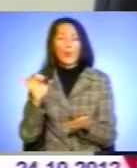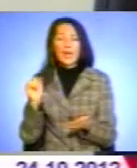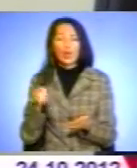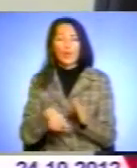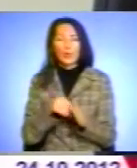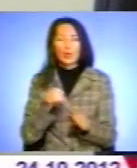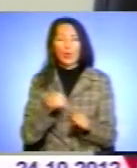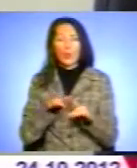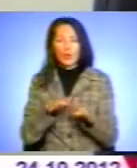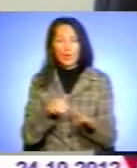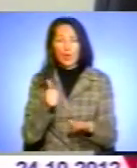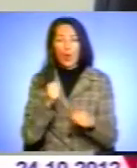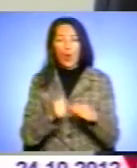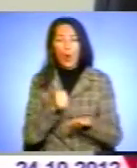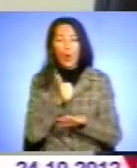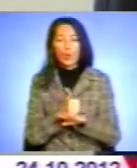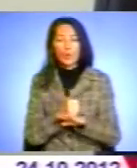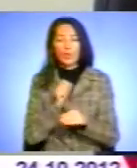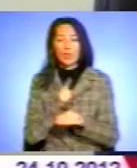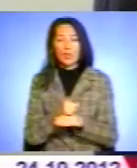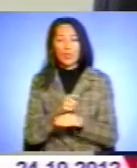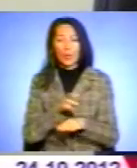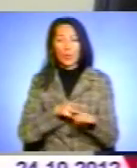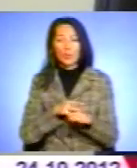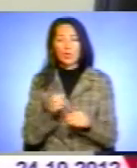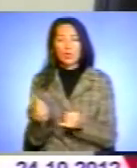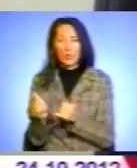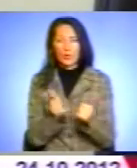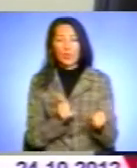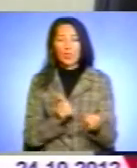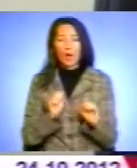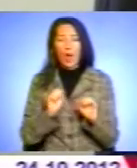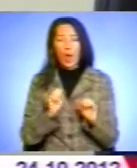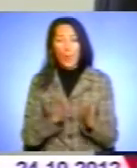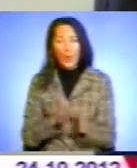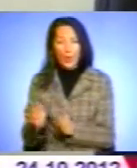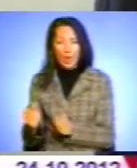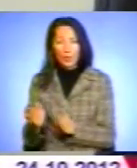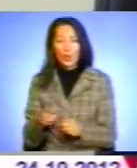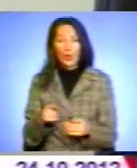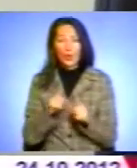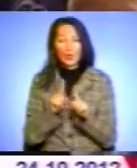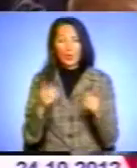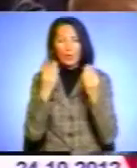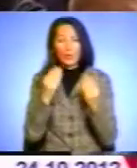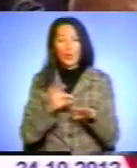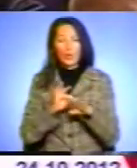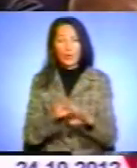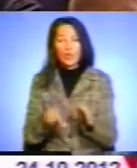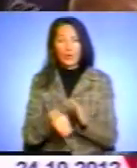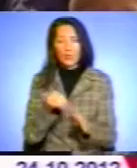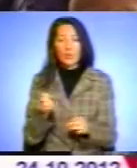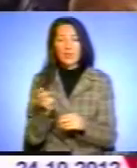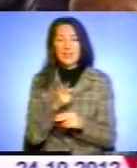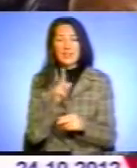основна задача міліції – це забезпечення правопорядку під час виборчих перегонів і особливо в день проведення виборів. За безпеку на